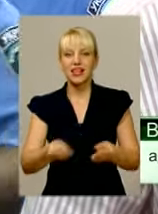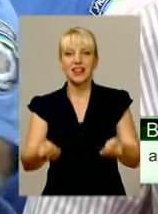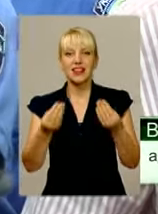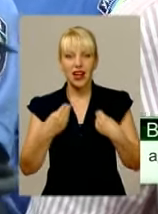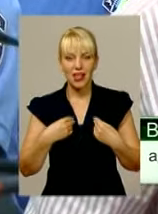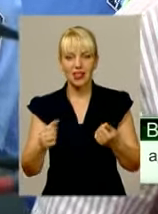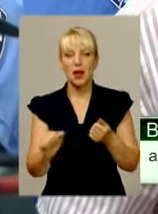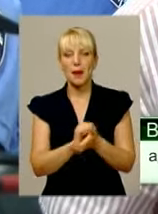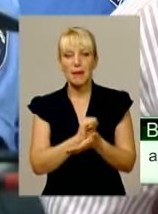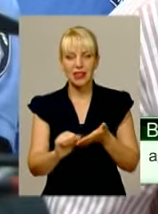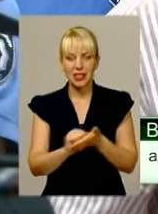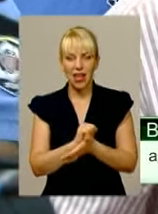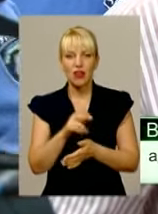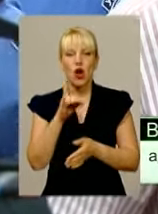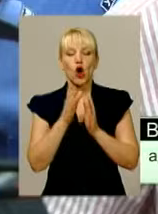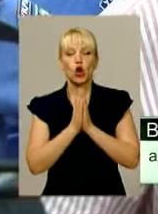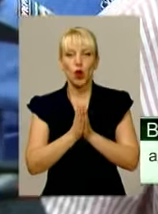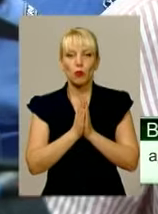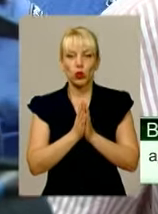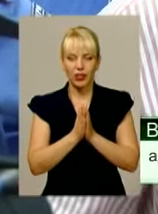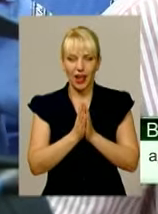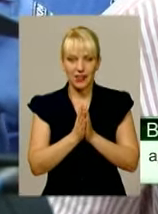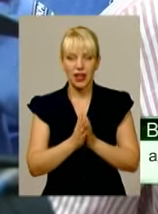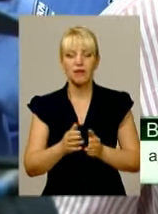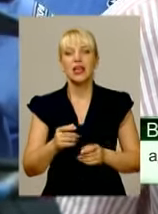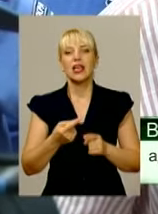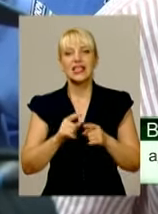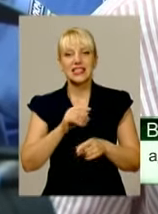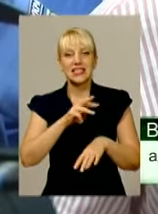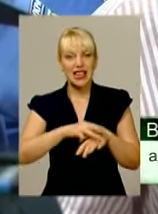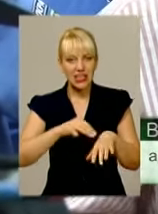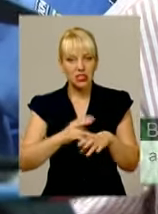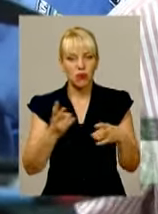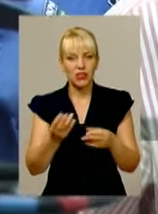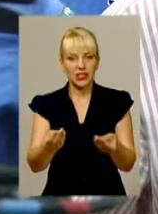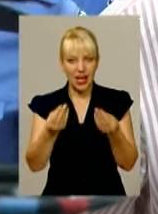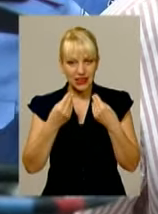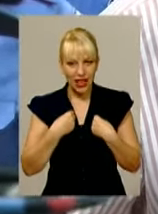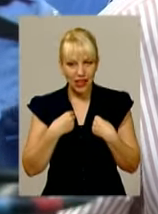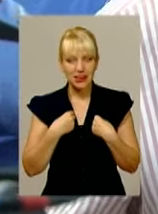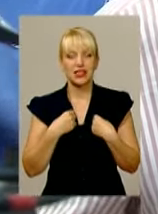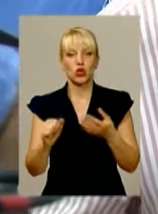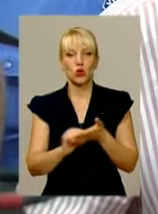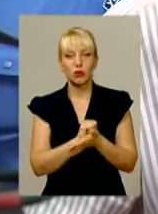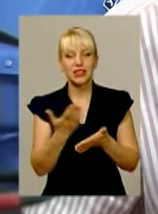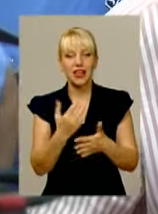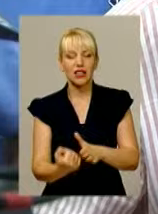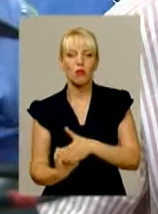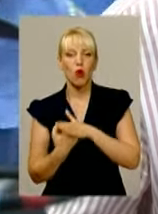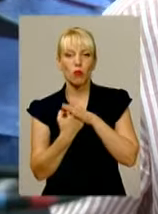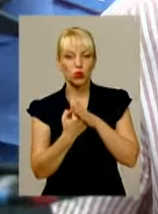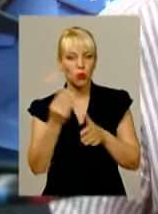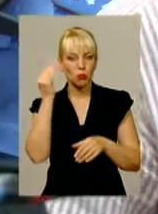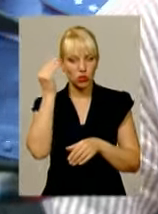обрання запобіжного заходу. Слідчий зобов'язаний надати матеріали, якими обґрунтовується підозра.